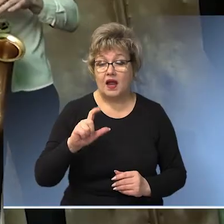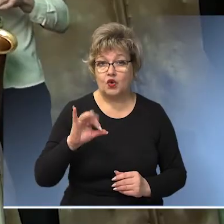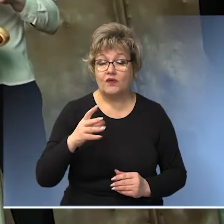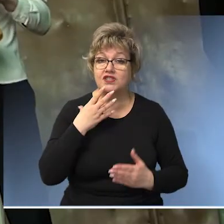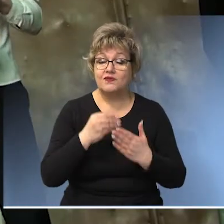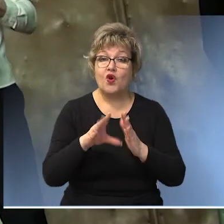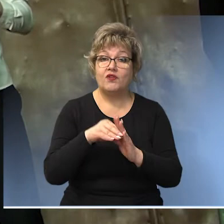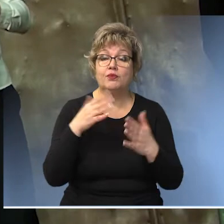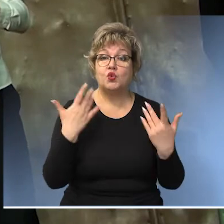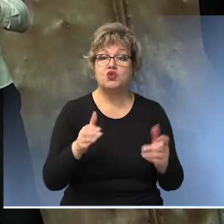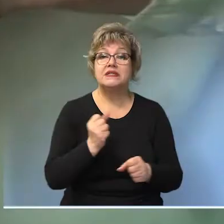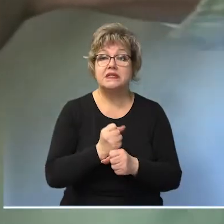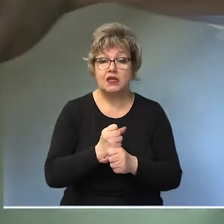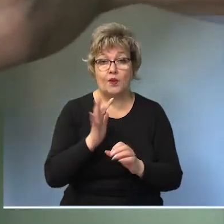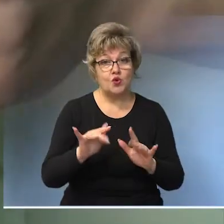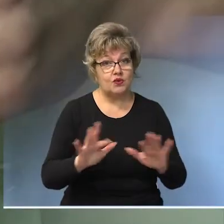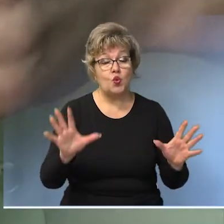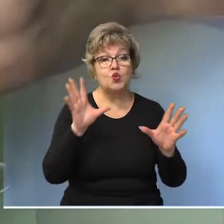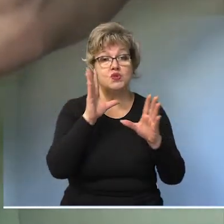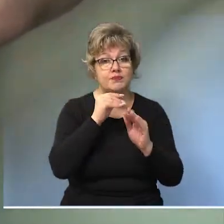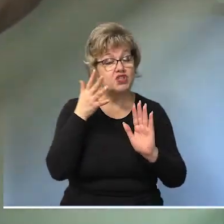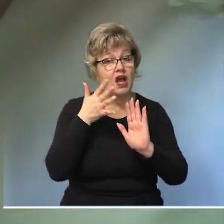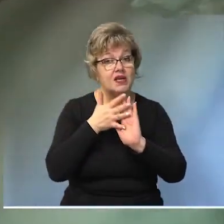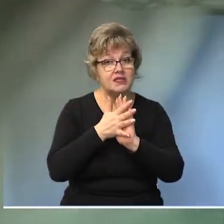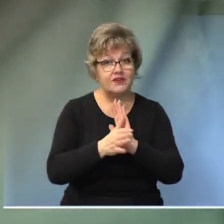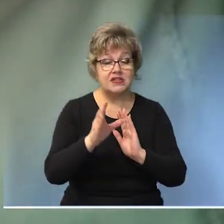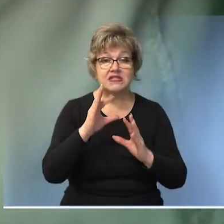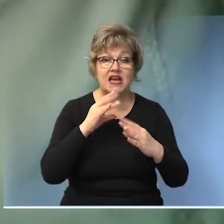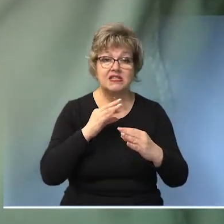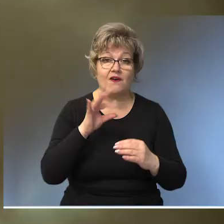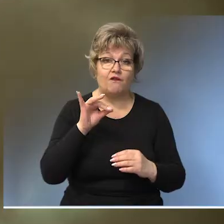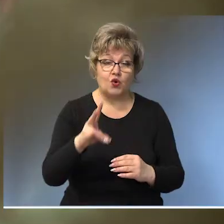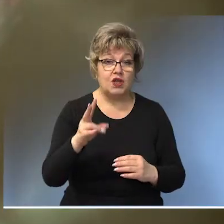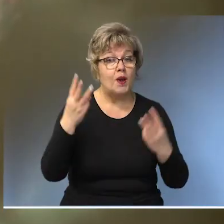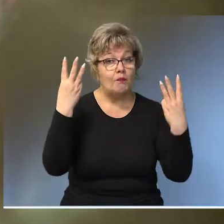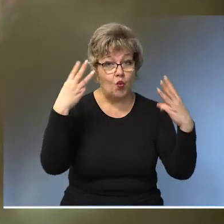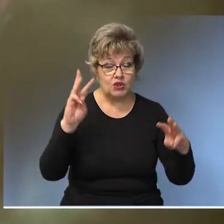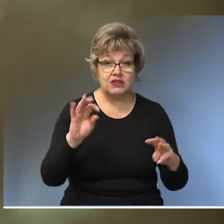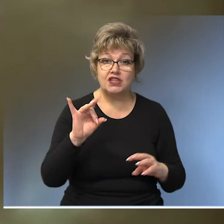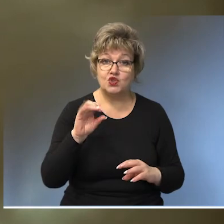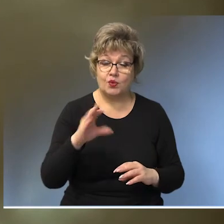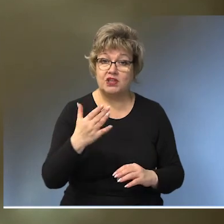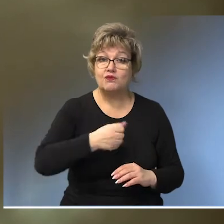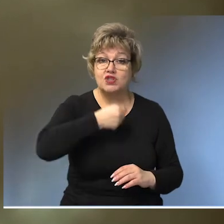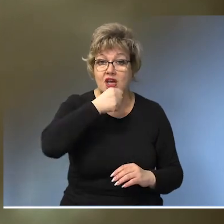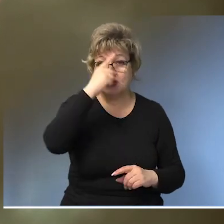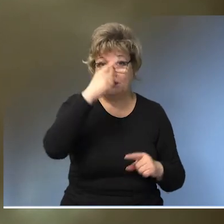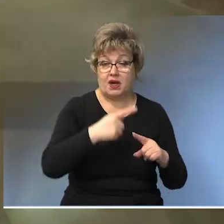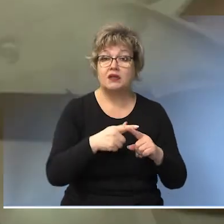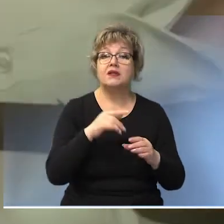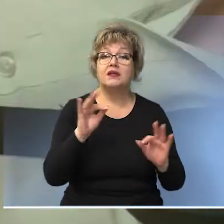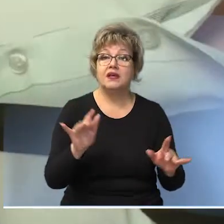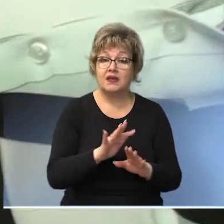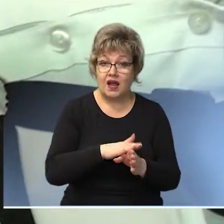Алексей Орьков свой выбор уже сделал. После фортепиано успешно осваивает саксофон. Модный инструмент, его старший брат на нем